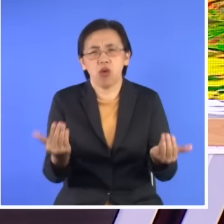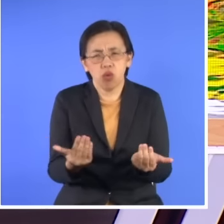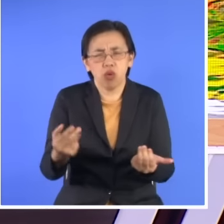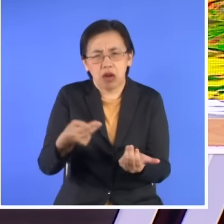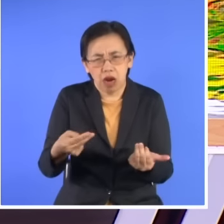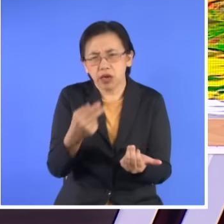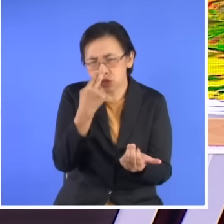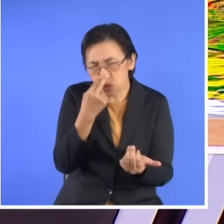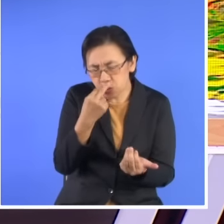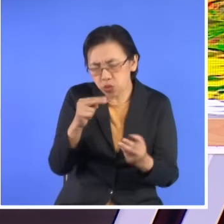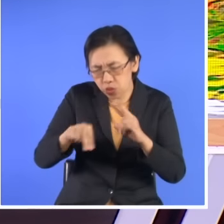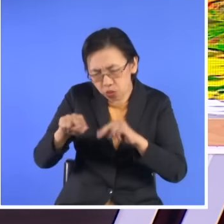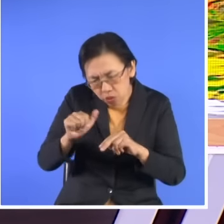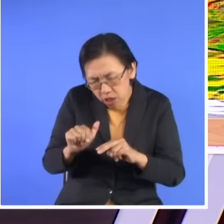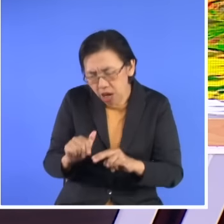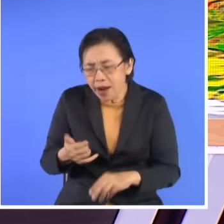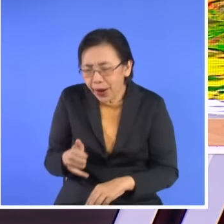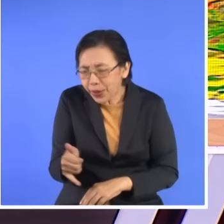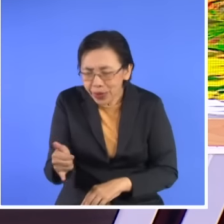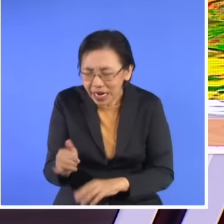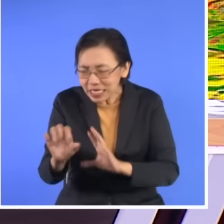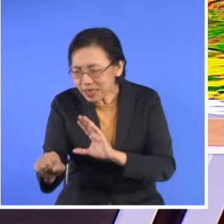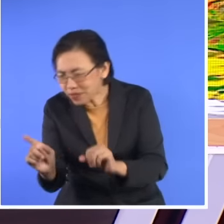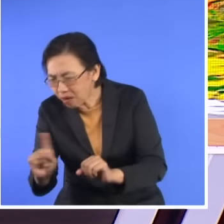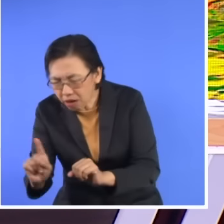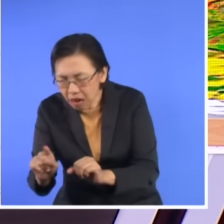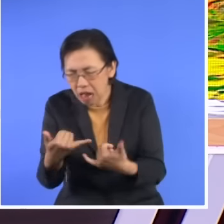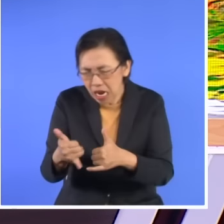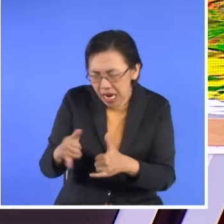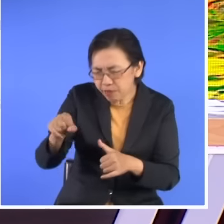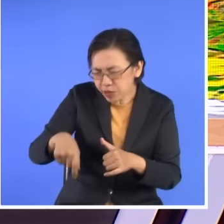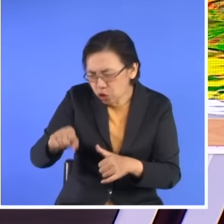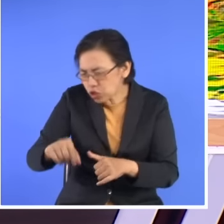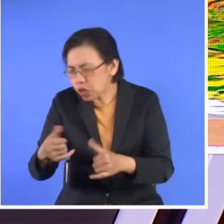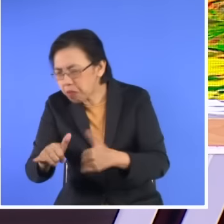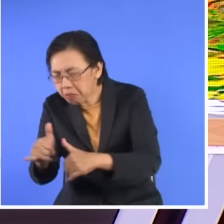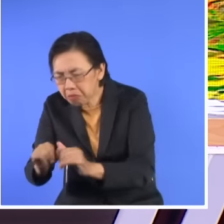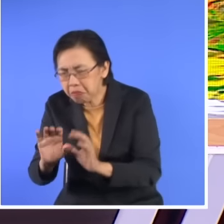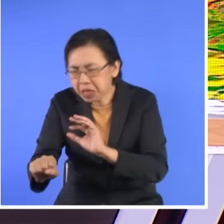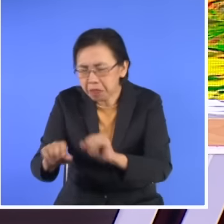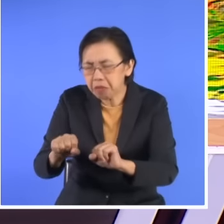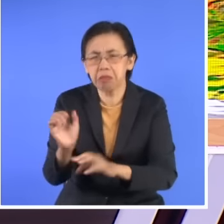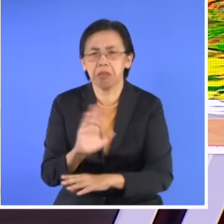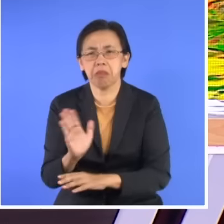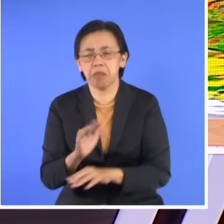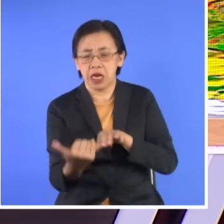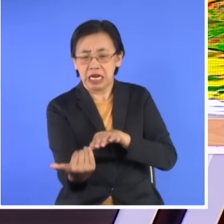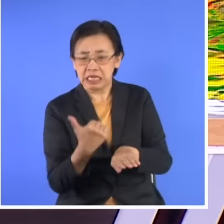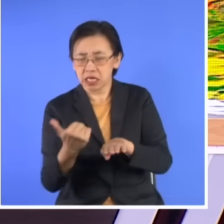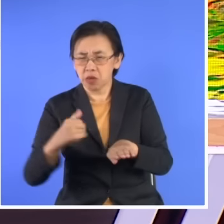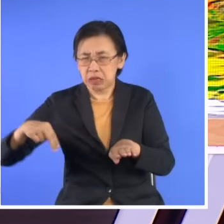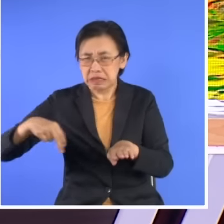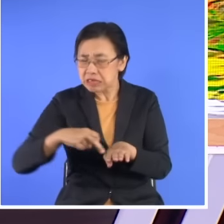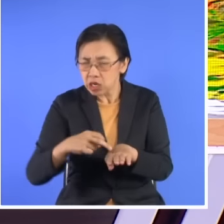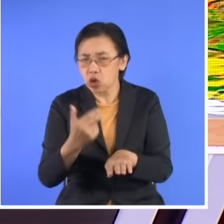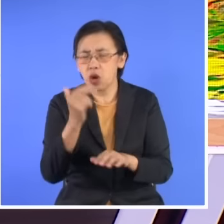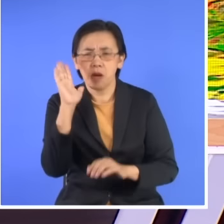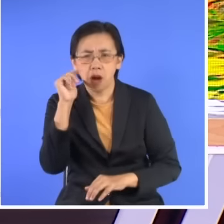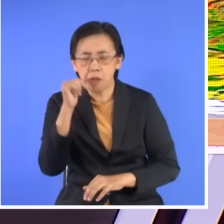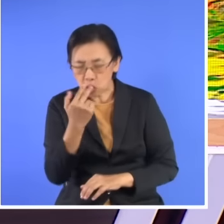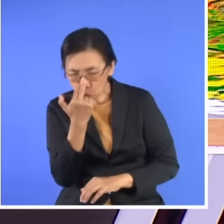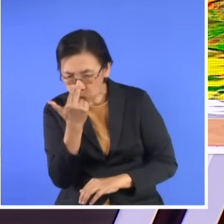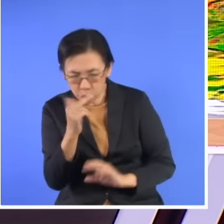ว่าต้องระมัดระวังเดี๋ยวจะวิ่งไปซนไปจับนู่นหรือหรือวิ่งไปริมถนนอะไรก็ว่าไปก็ต้องอยู่ในความดูแลของผู้ปก